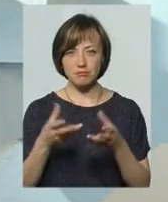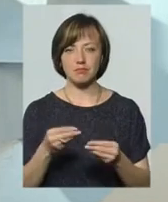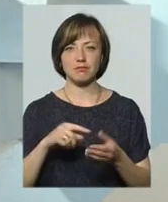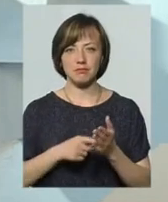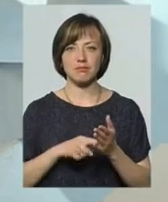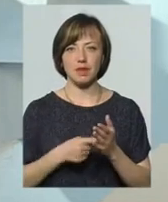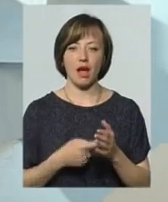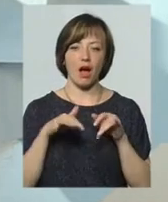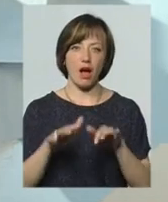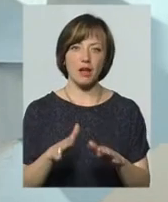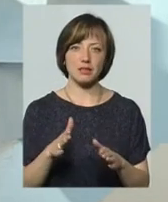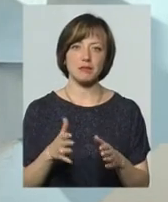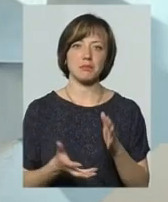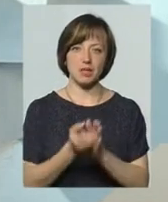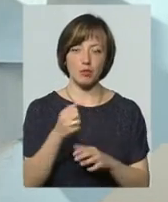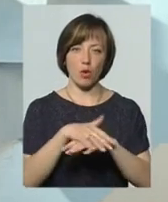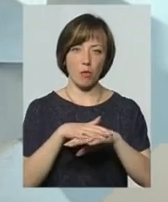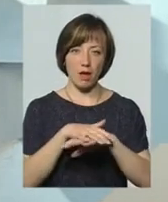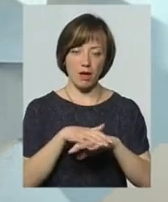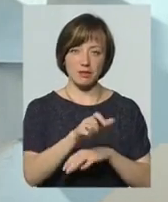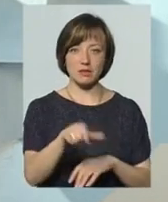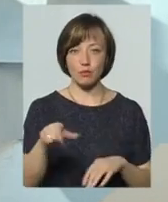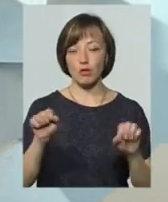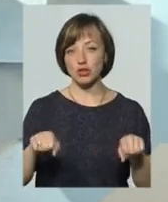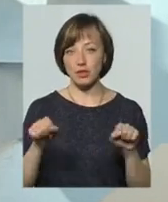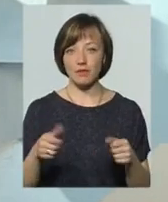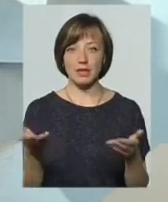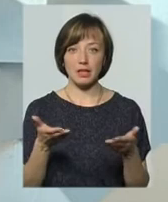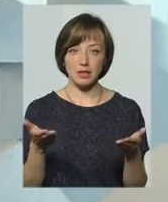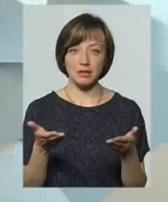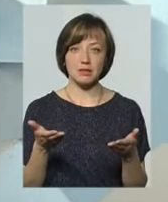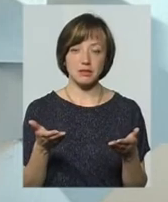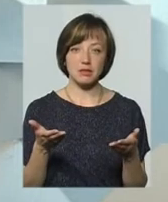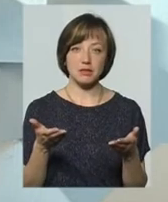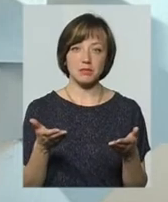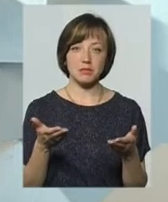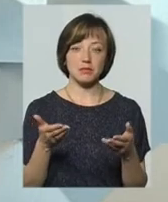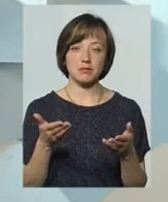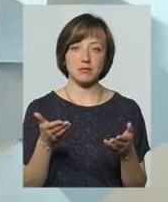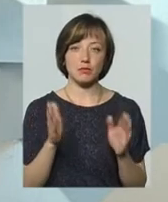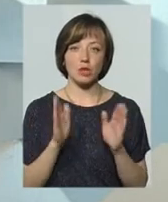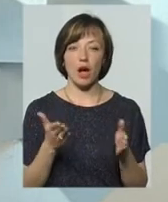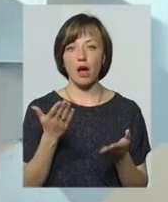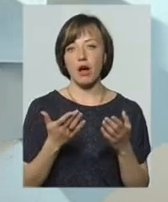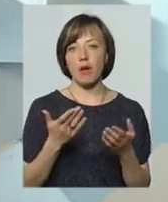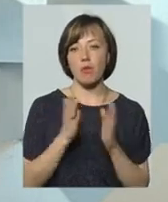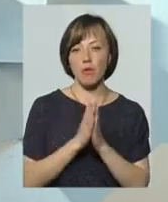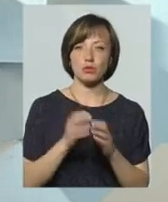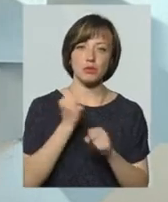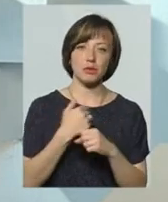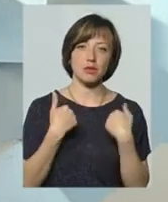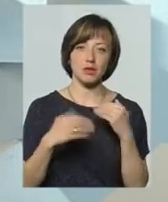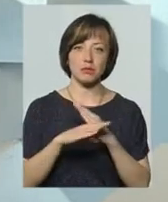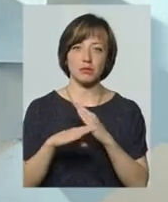акції прямої дії, якщо і підтримує громадськість, то можливо десь там воно порухається. Якщо це просто там, а зробіть мені там в